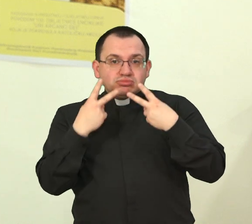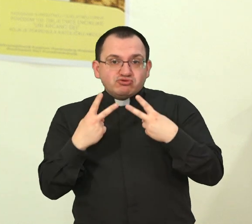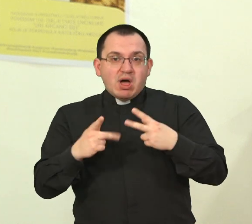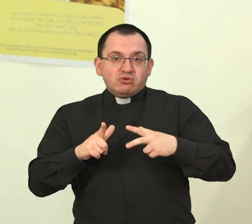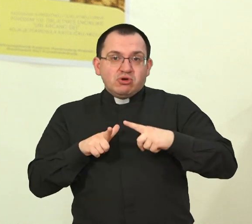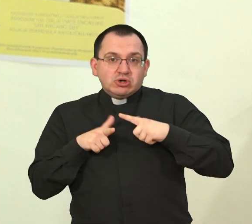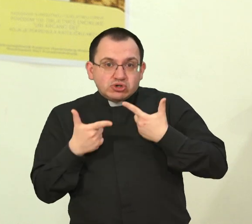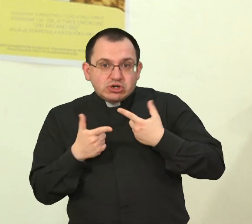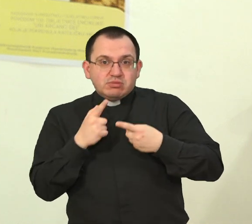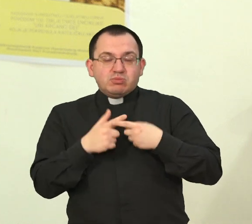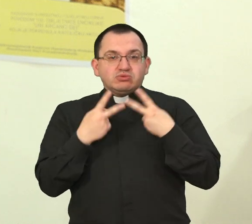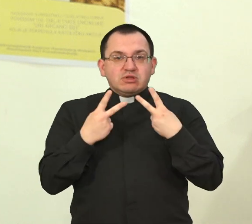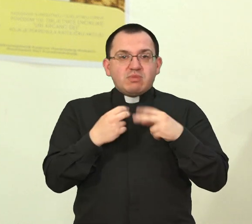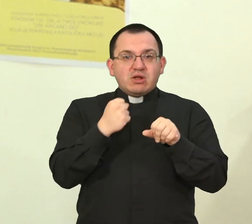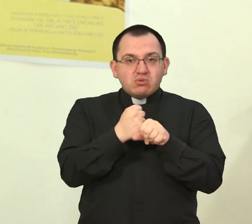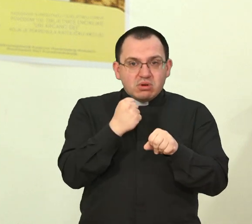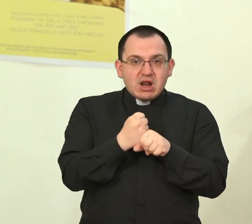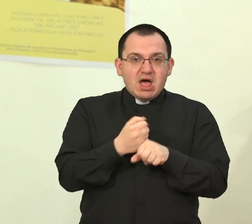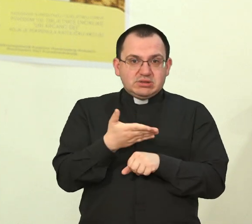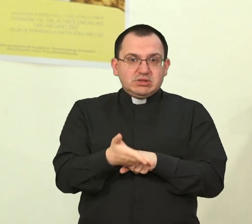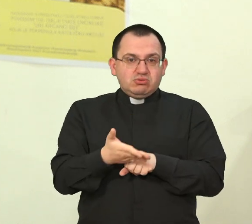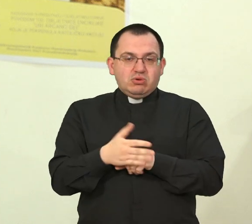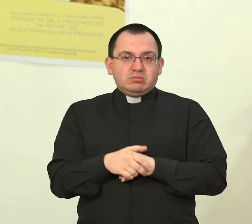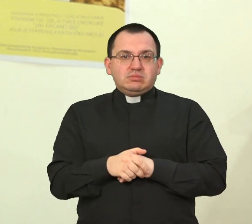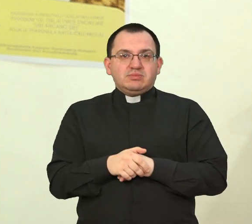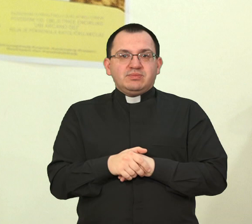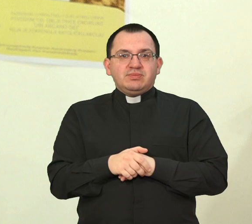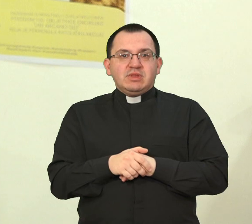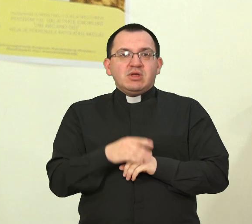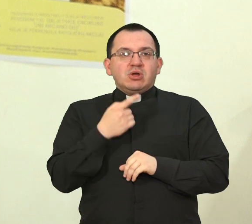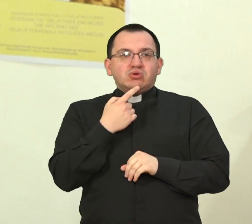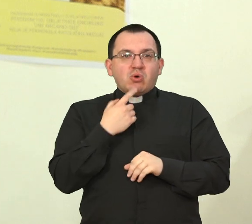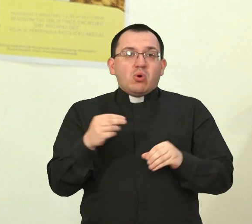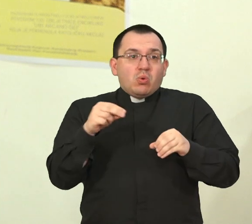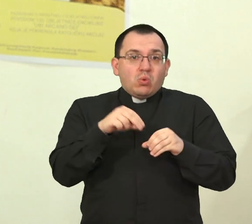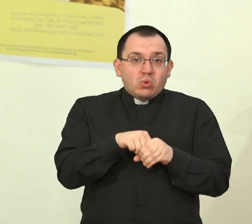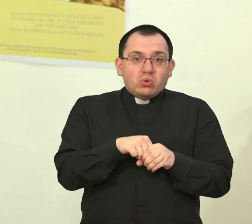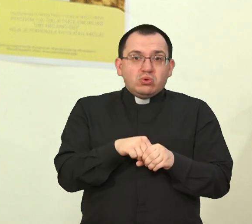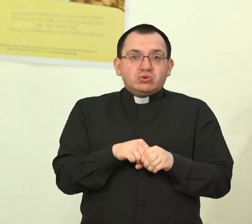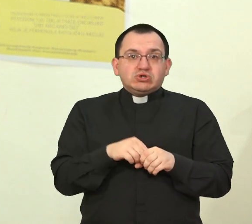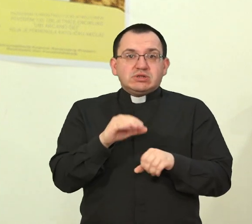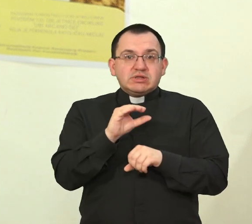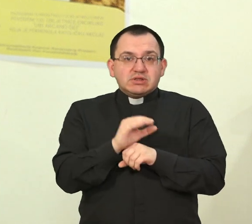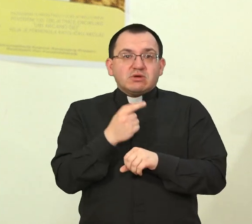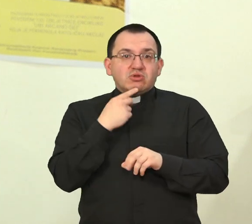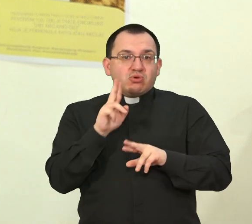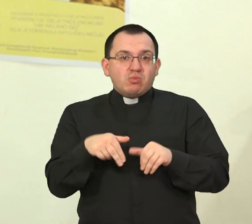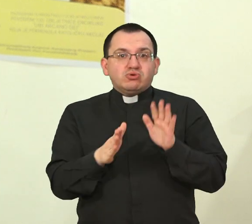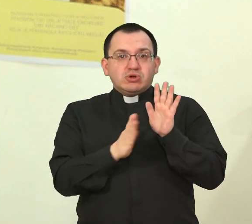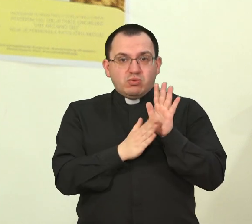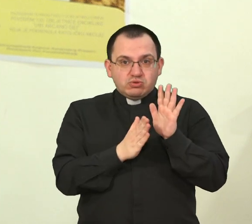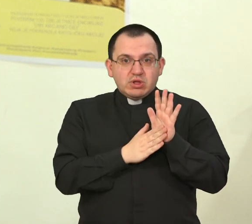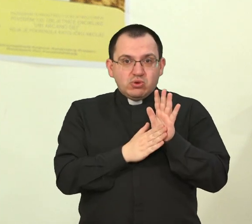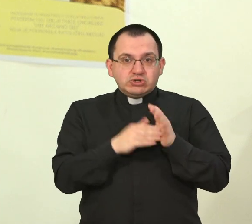tim područjima, koji su zaista predani i zauzeti laici i koji nam onda mogu posvjedočiti da